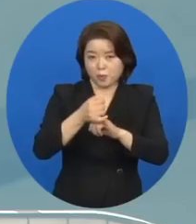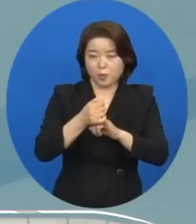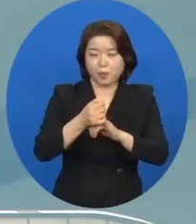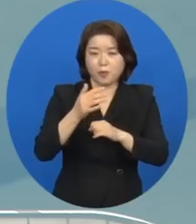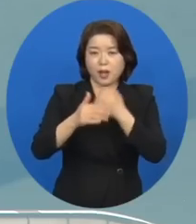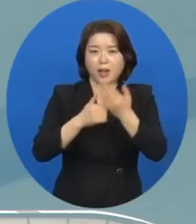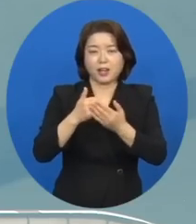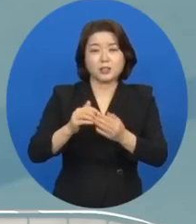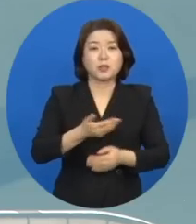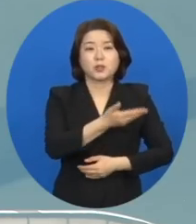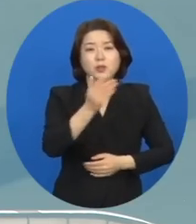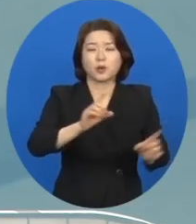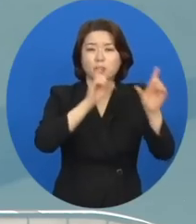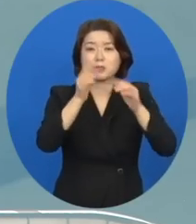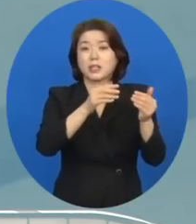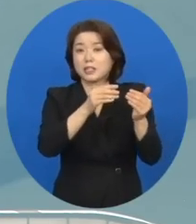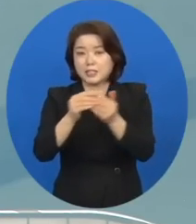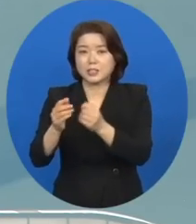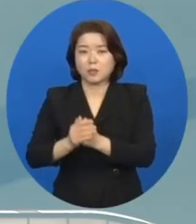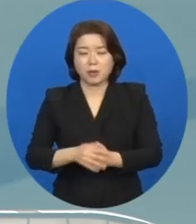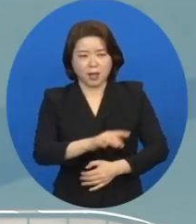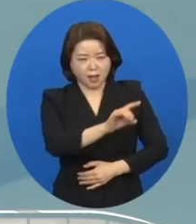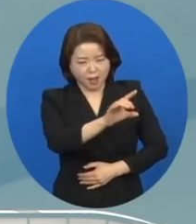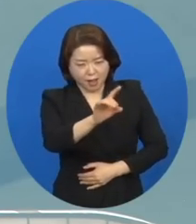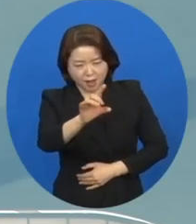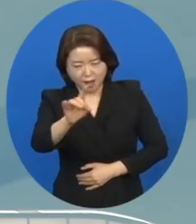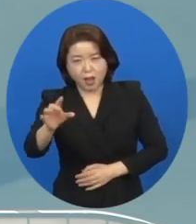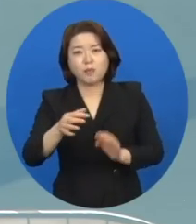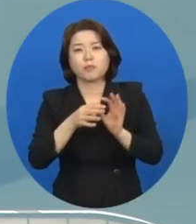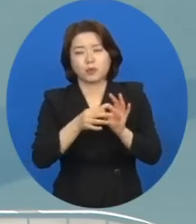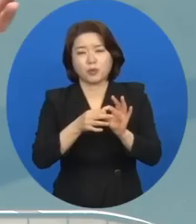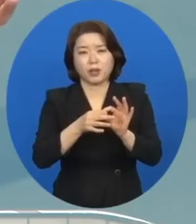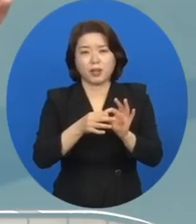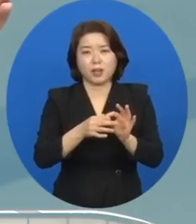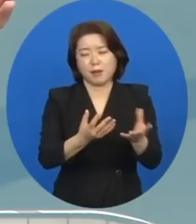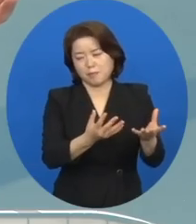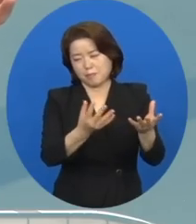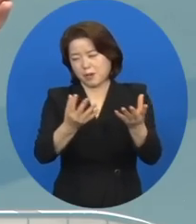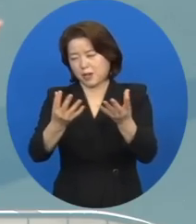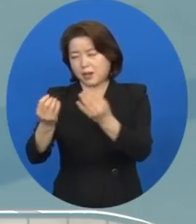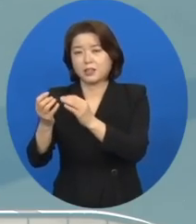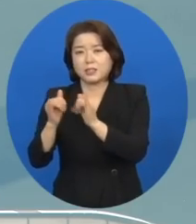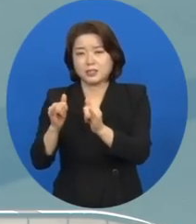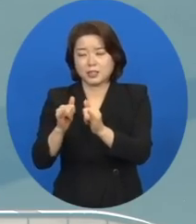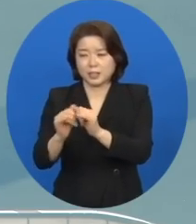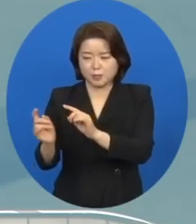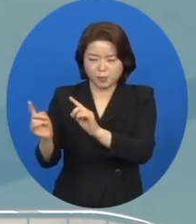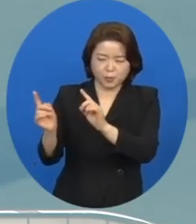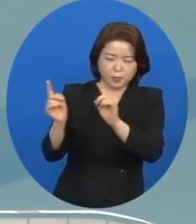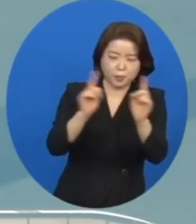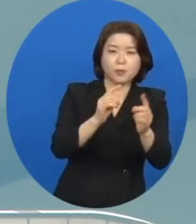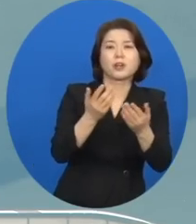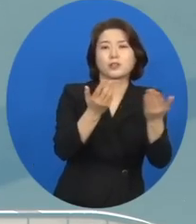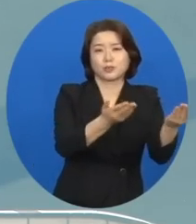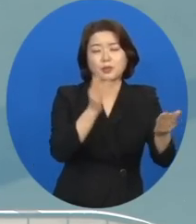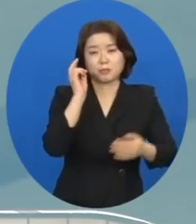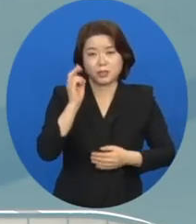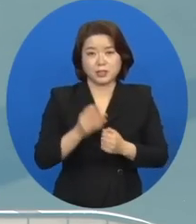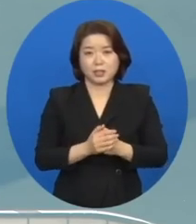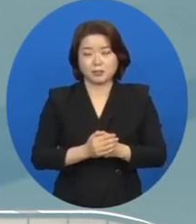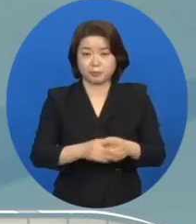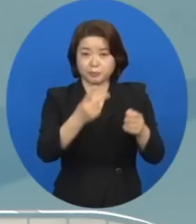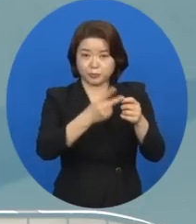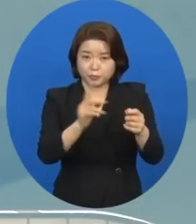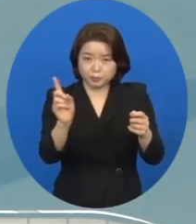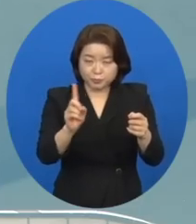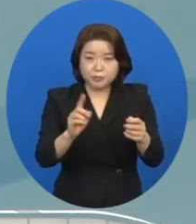여러분의 삶을 인도하셔서 여러분 한 사람을 통해서 많은 사람을 살리실 거예요. 두 번째로 기도할